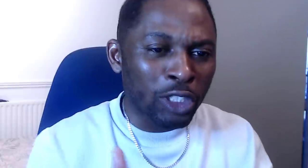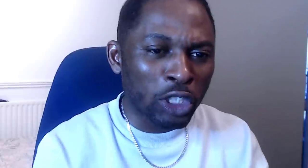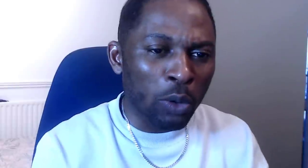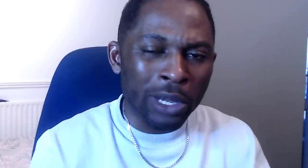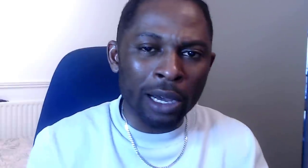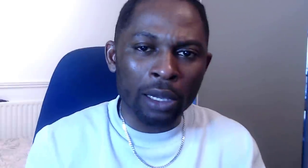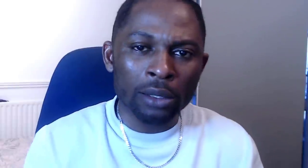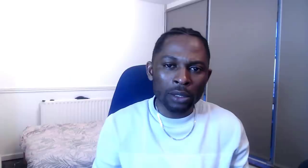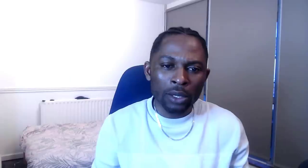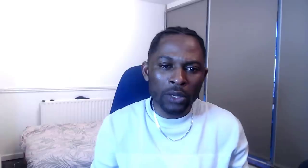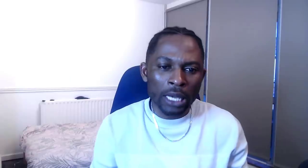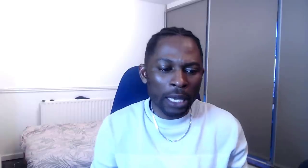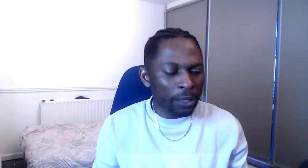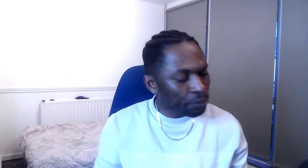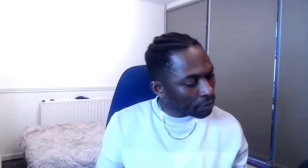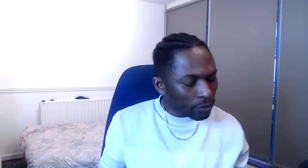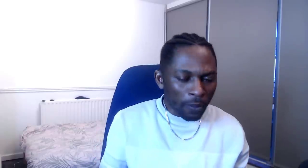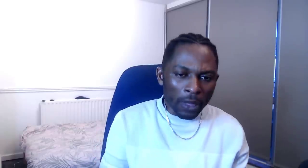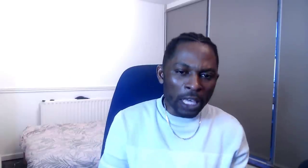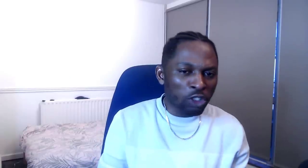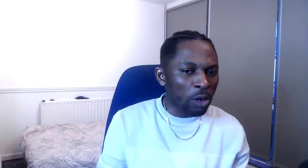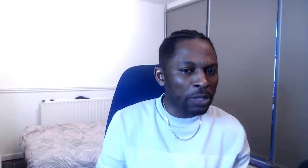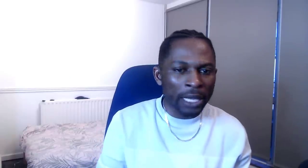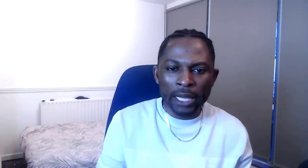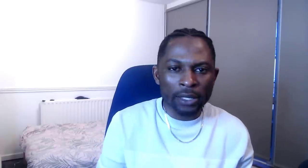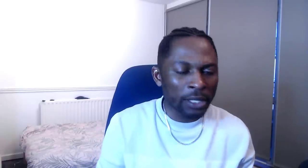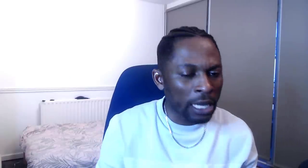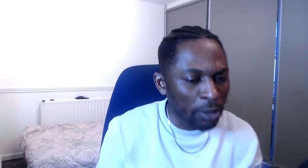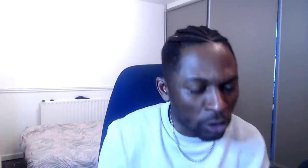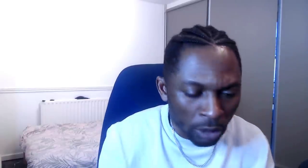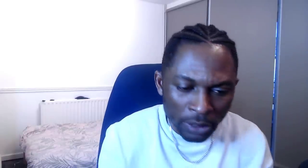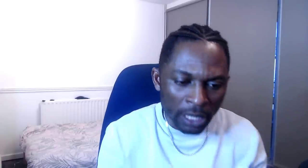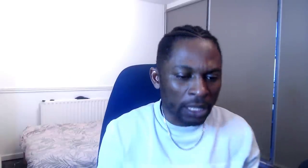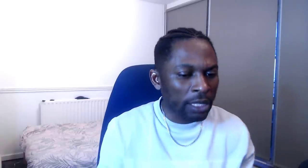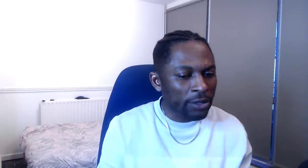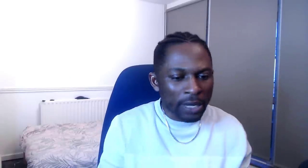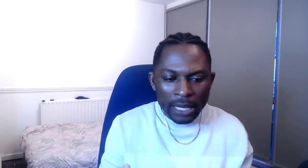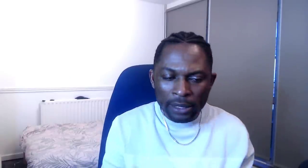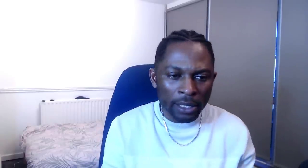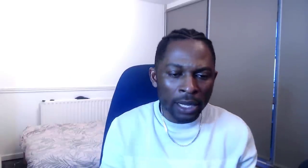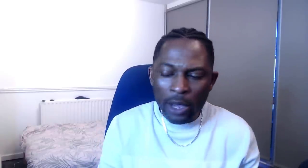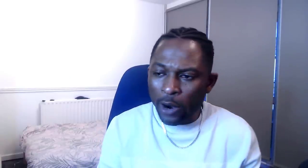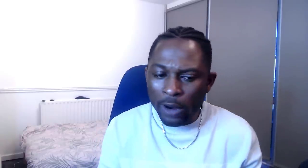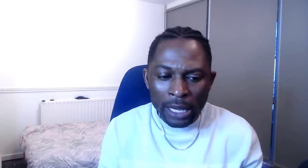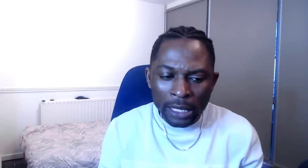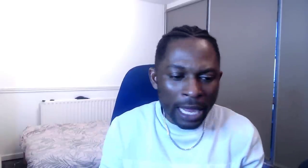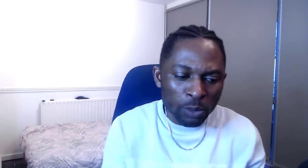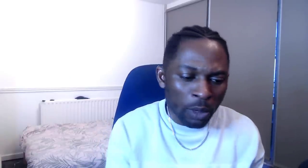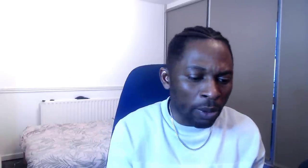joker okay die jobs jobs crazy